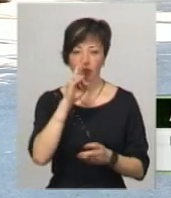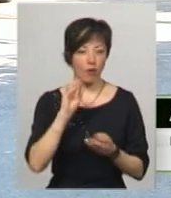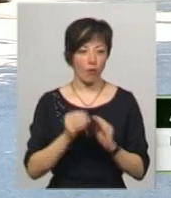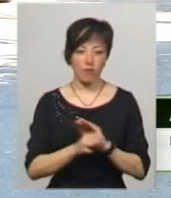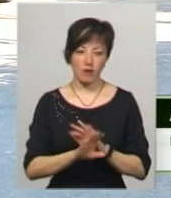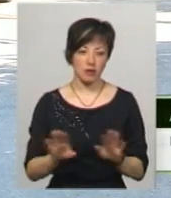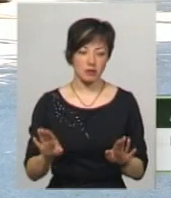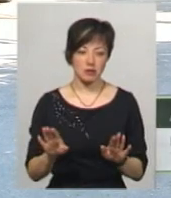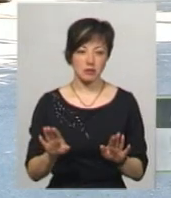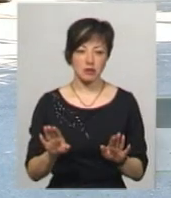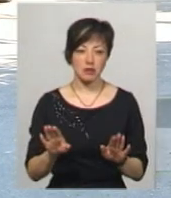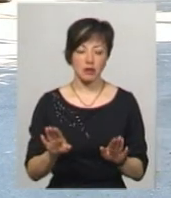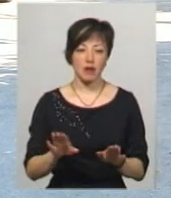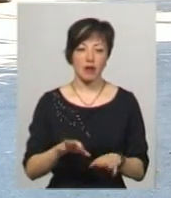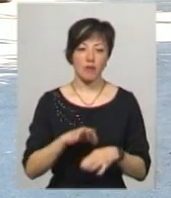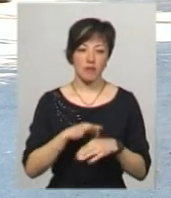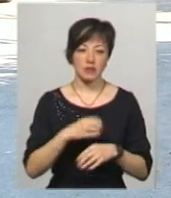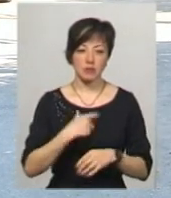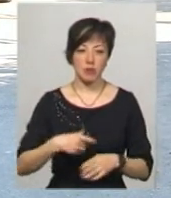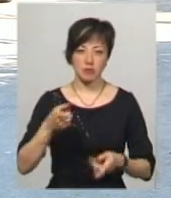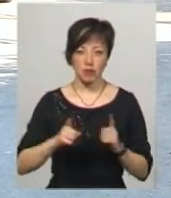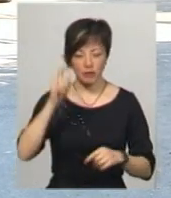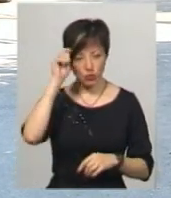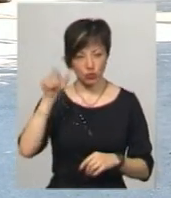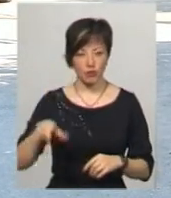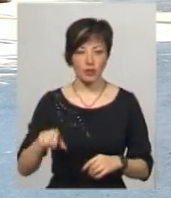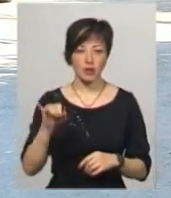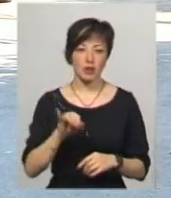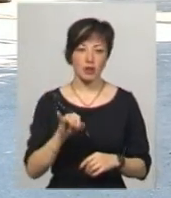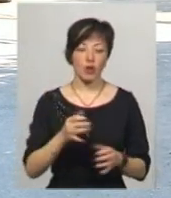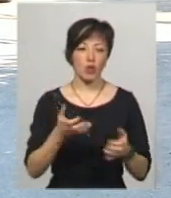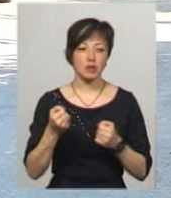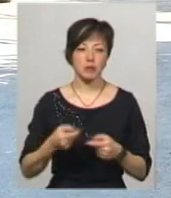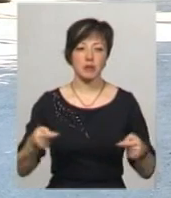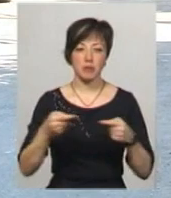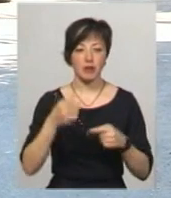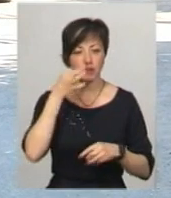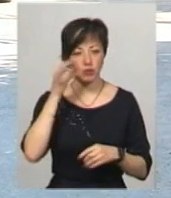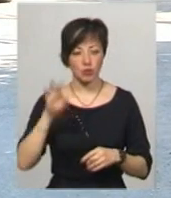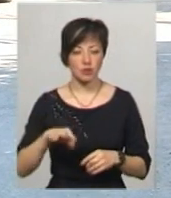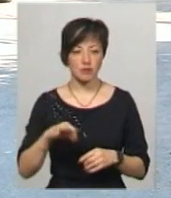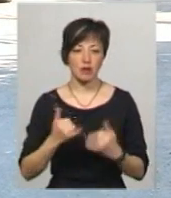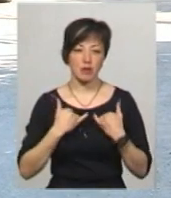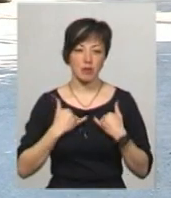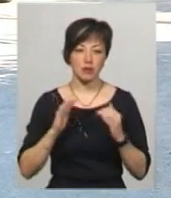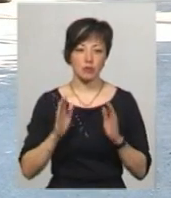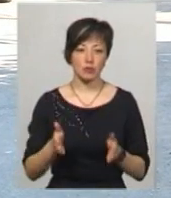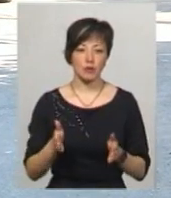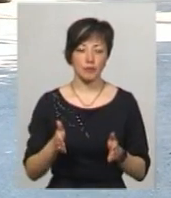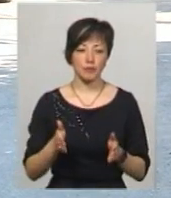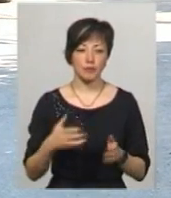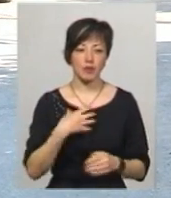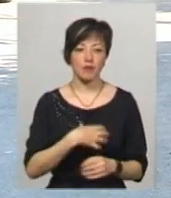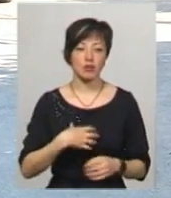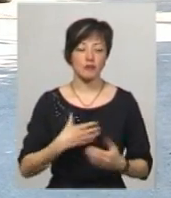ховатися, вести себе як справжній чоловік. І отримати певний досвід, я думаю, він для мене буде